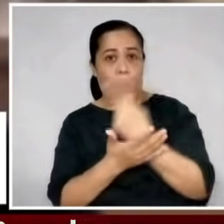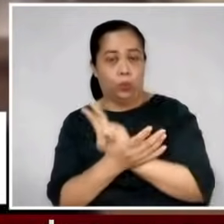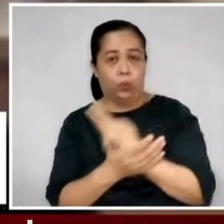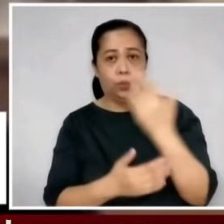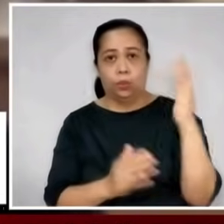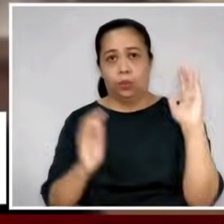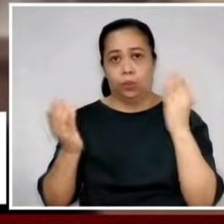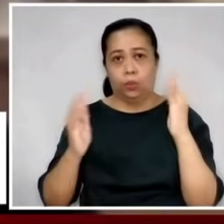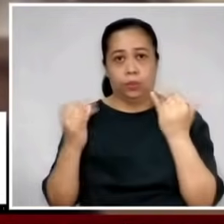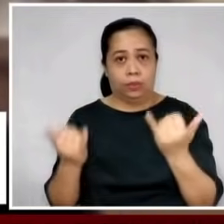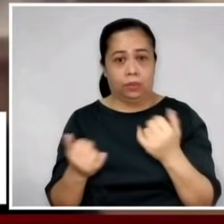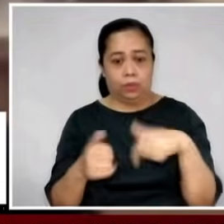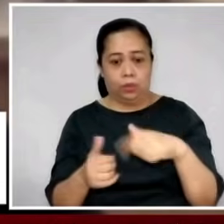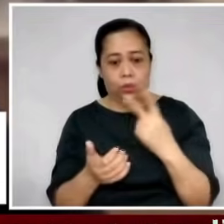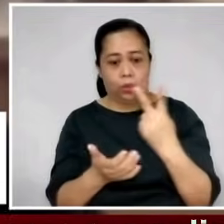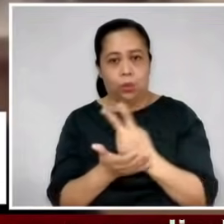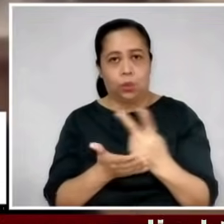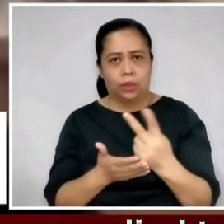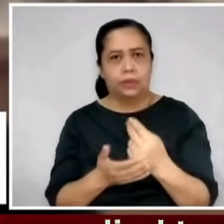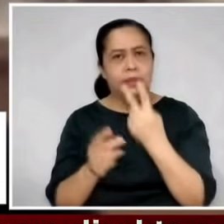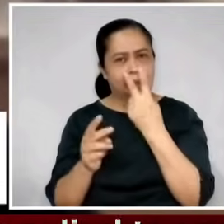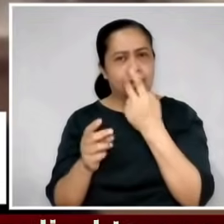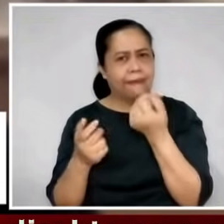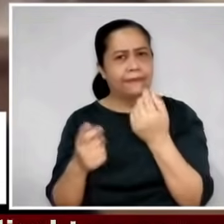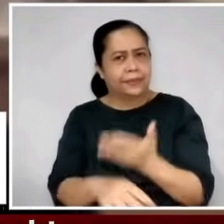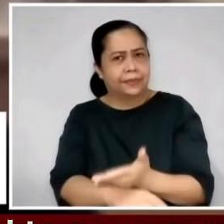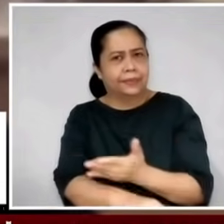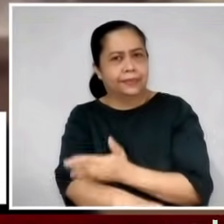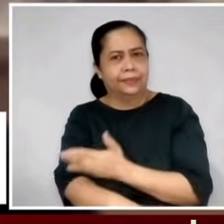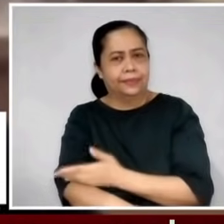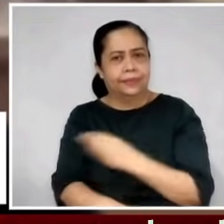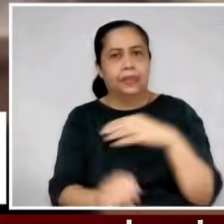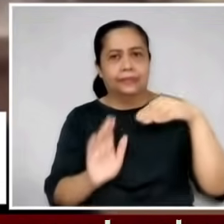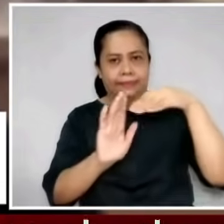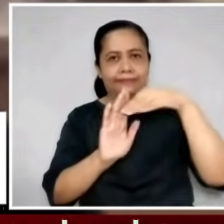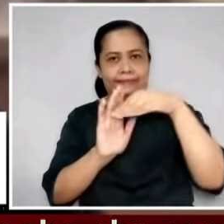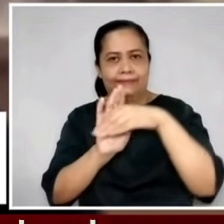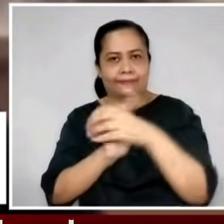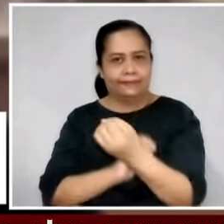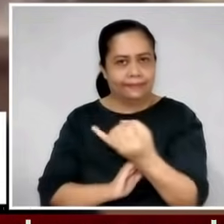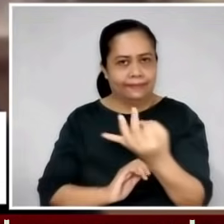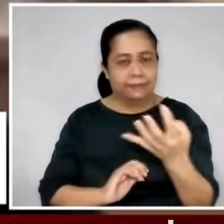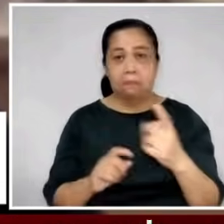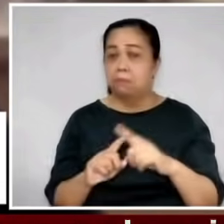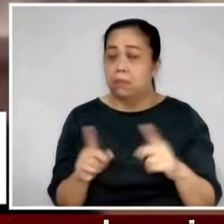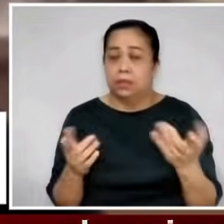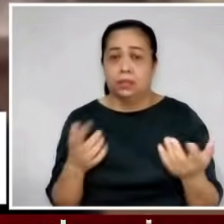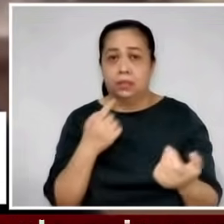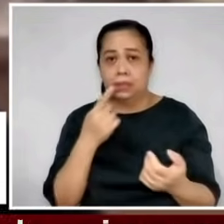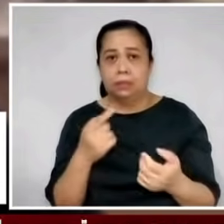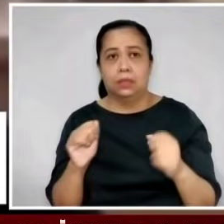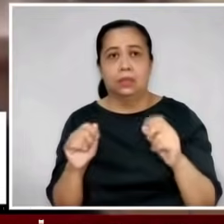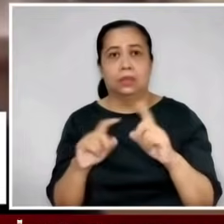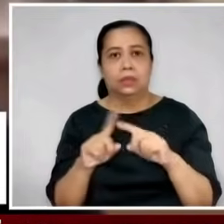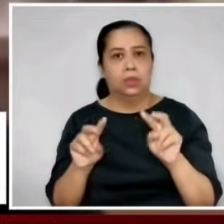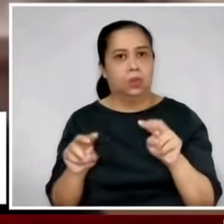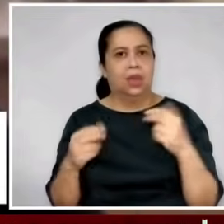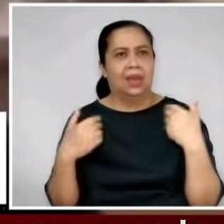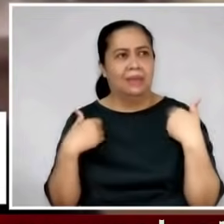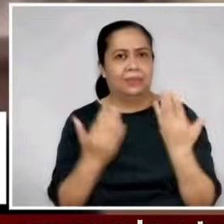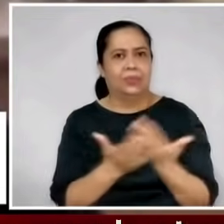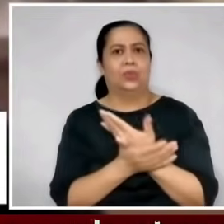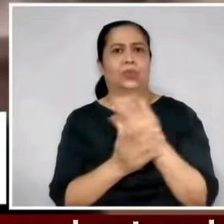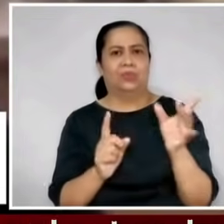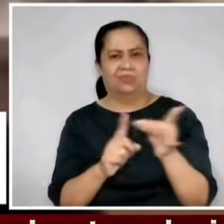current 2 weeks, makikita natin may improvement at bumababa ang numero. But as I've said, the current new cases pa rin,